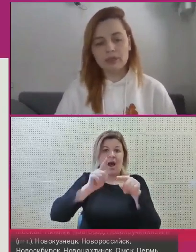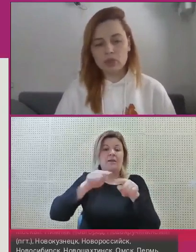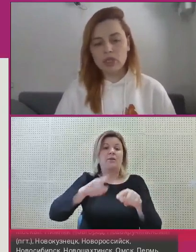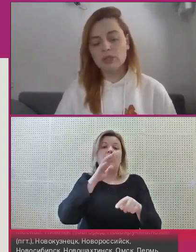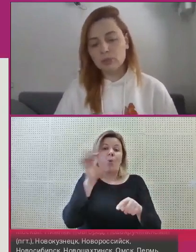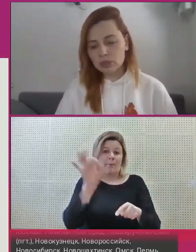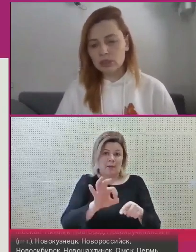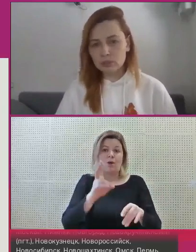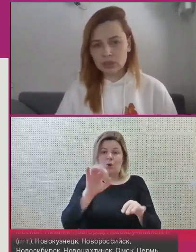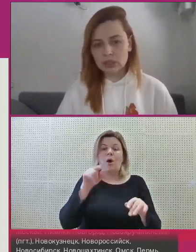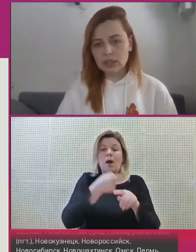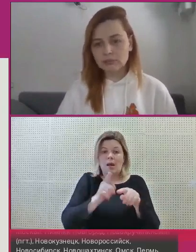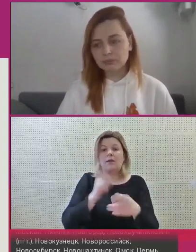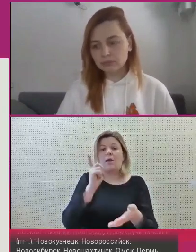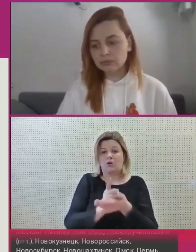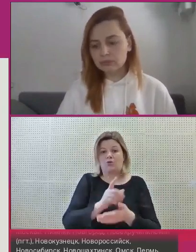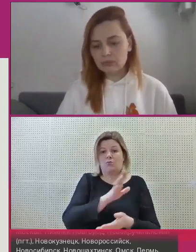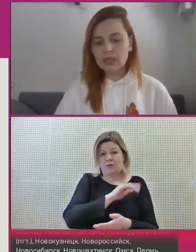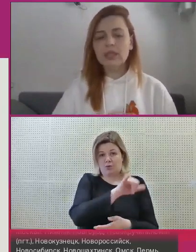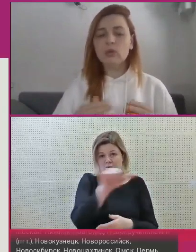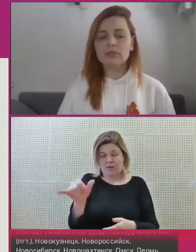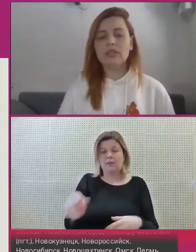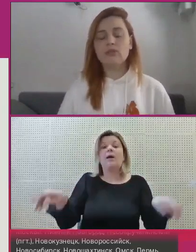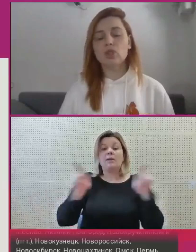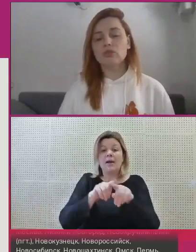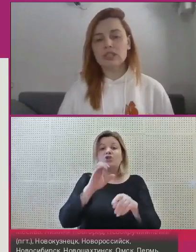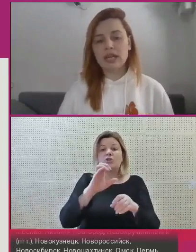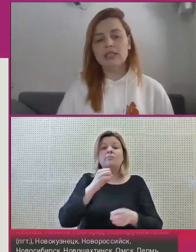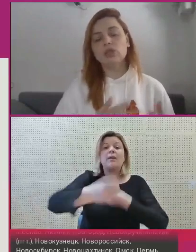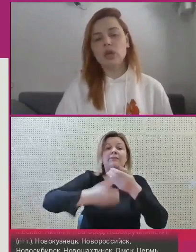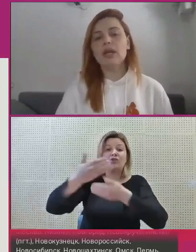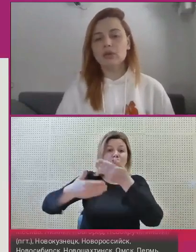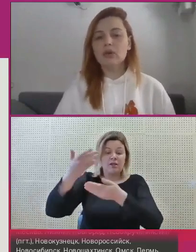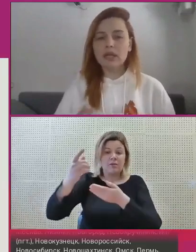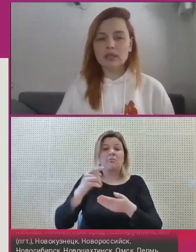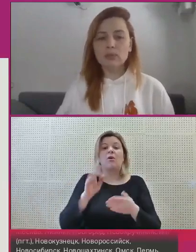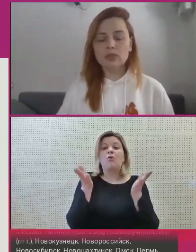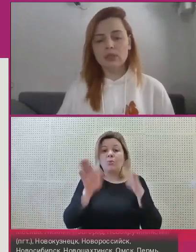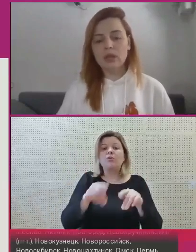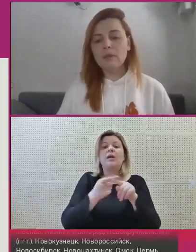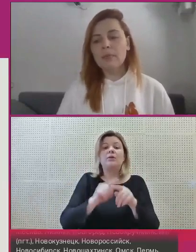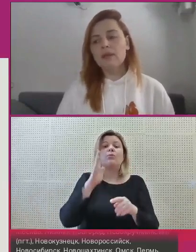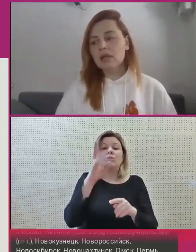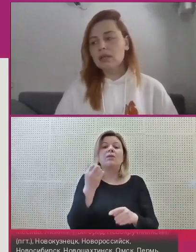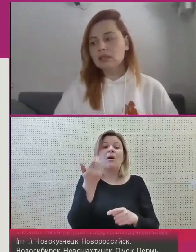самое по продвижению. Пусть это будет на уровне того, что вы знаете, но это